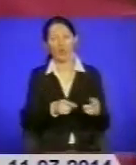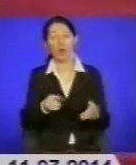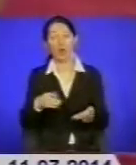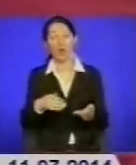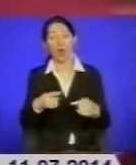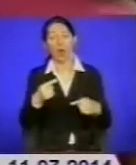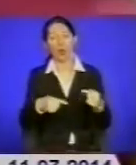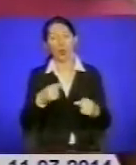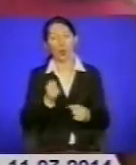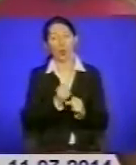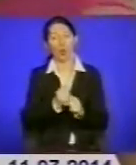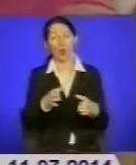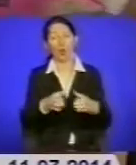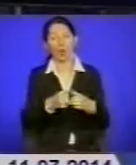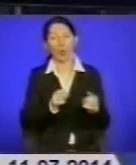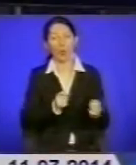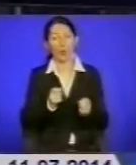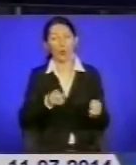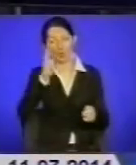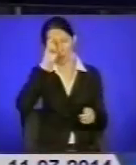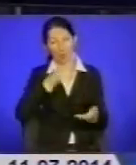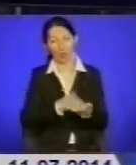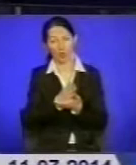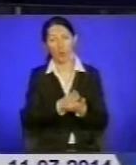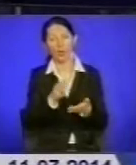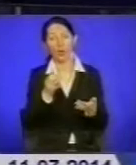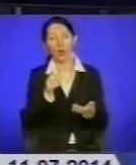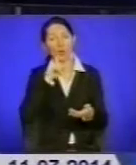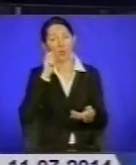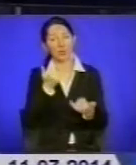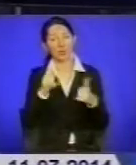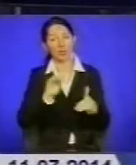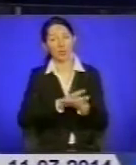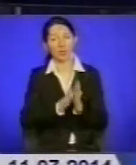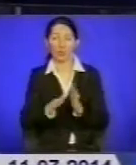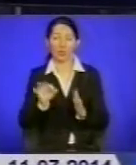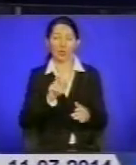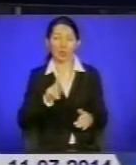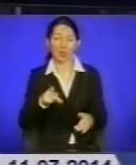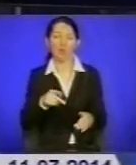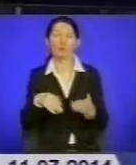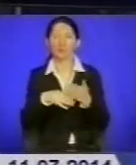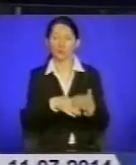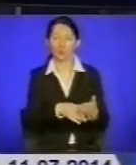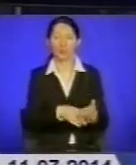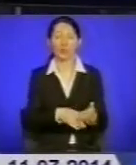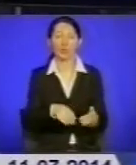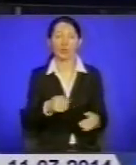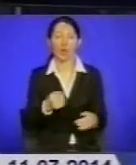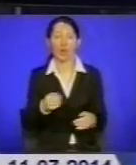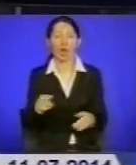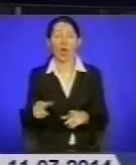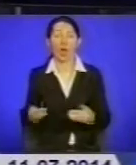штабу управління Держслужби України з надзвичайних ситуацій в області. Як саме сприяють вимушеним переселенцям рятувальники